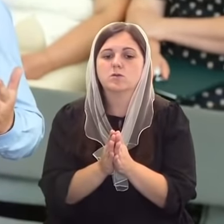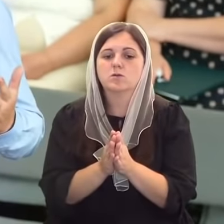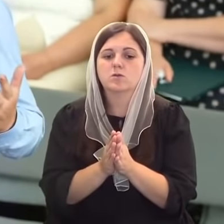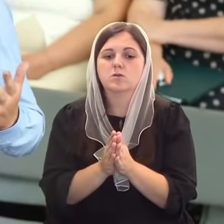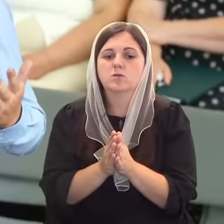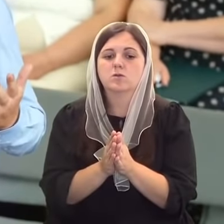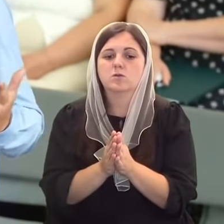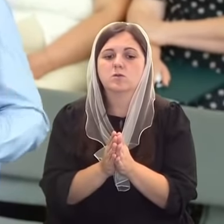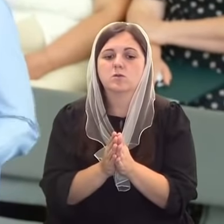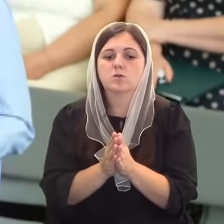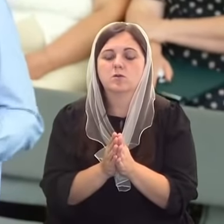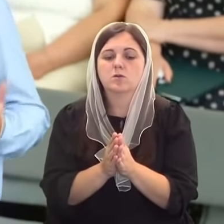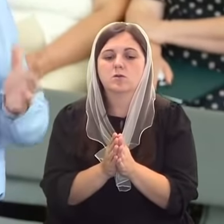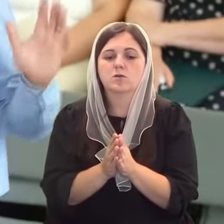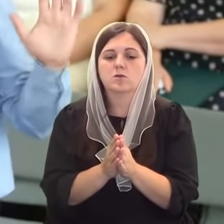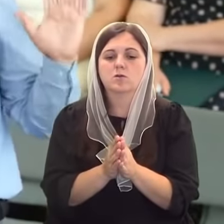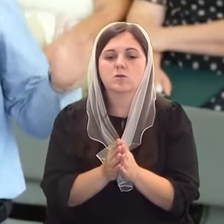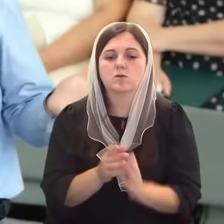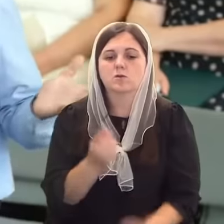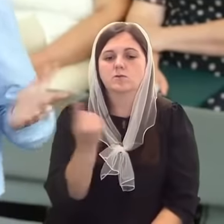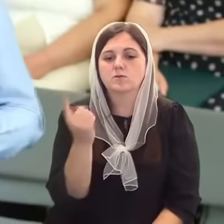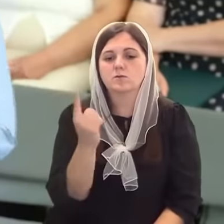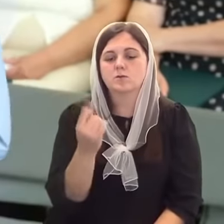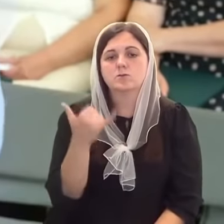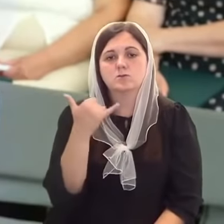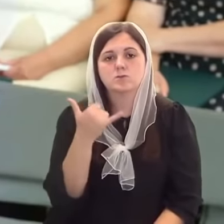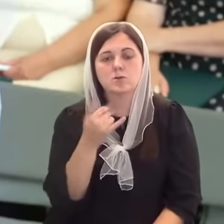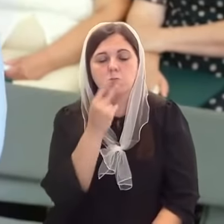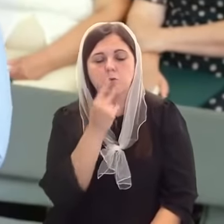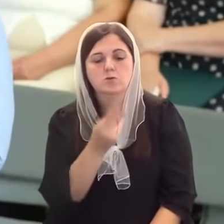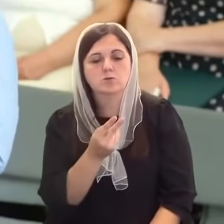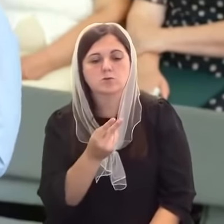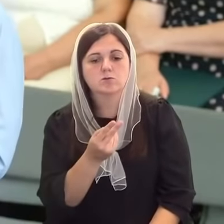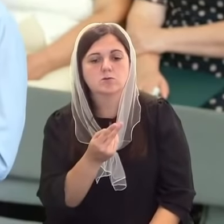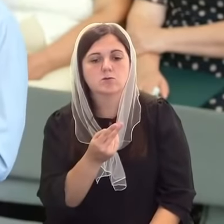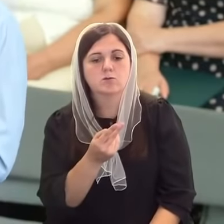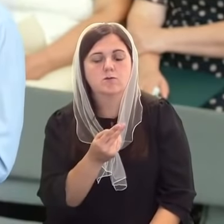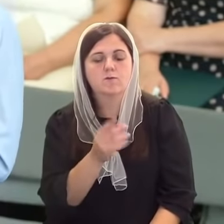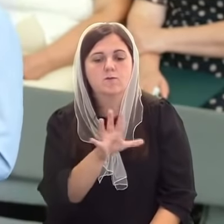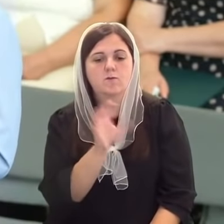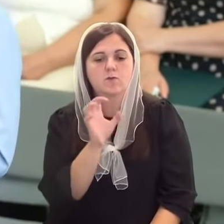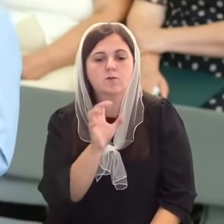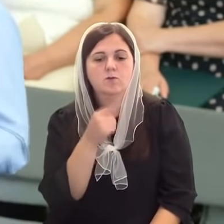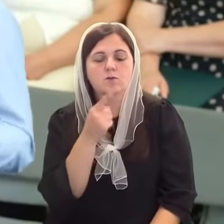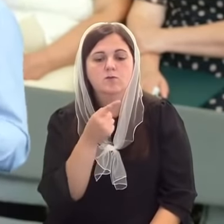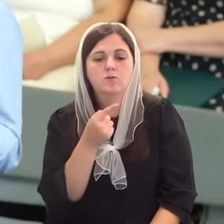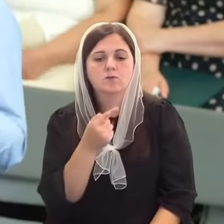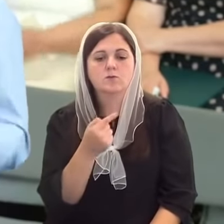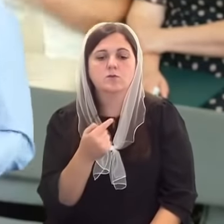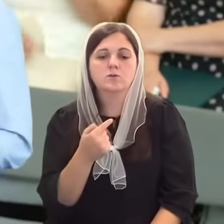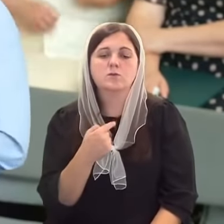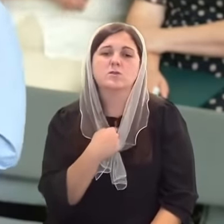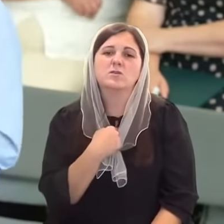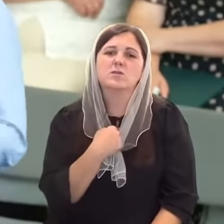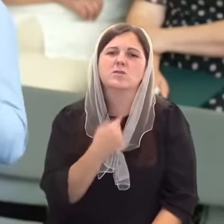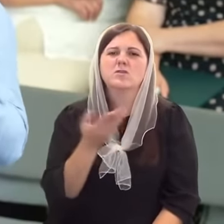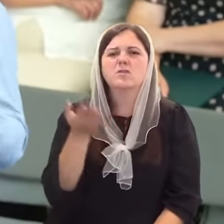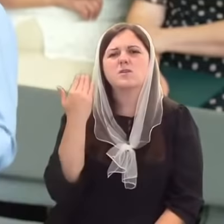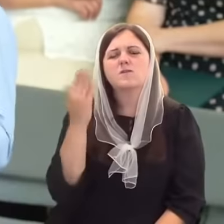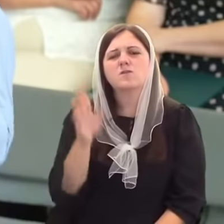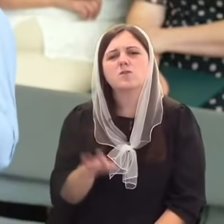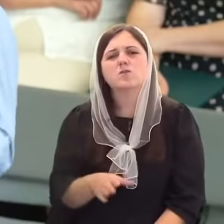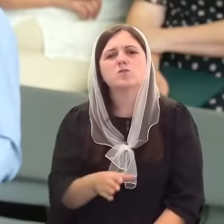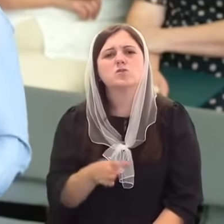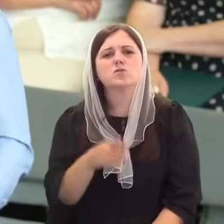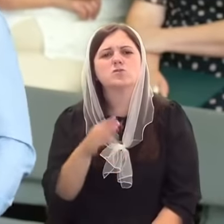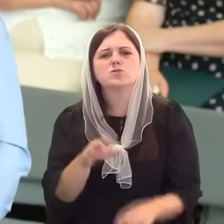достала телефон, показала фотографии, которые когда-то были у меня в интернете. И она говорит: «Саша, я давно тебя искала, я нашла